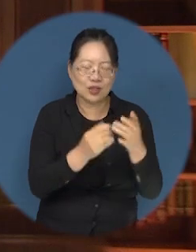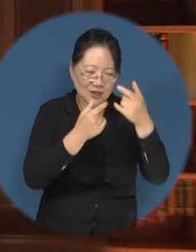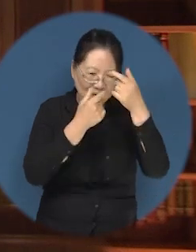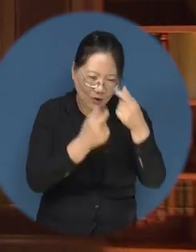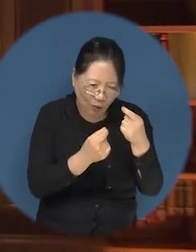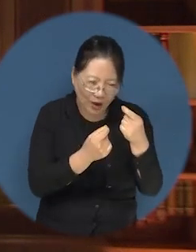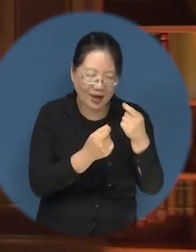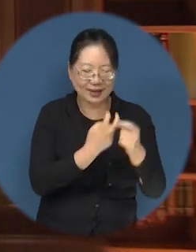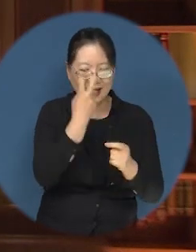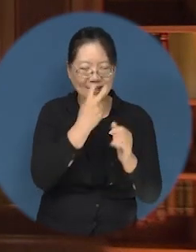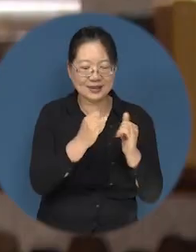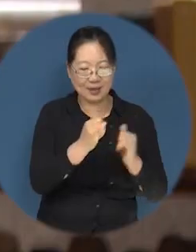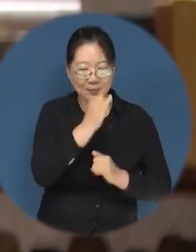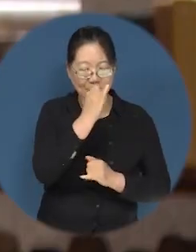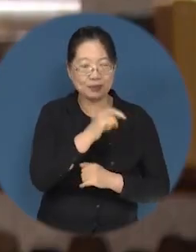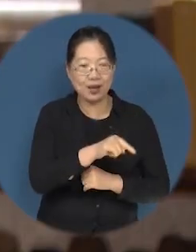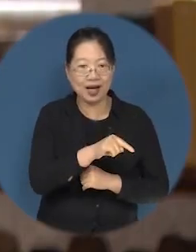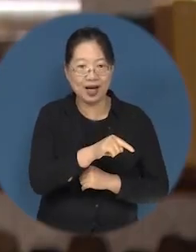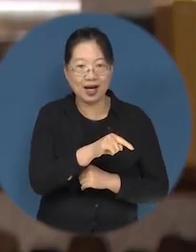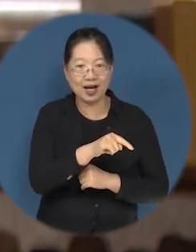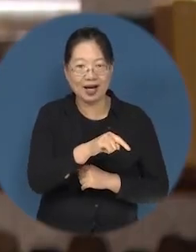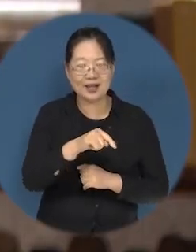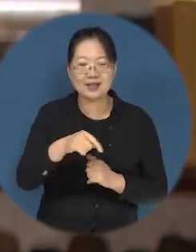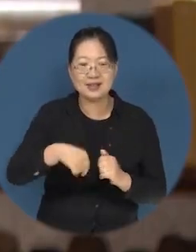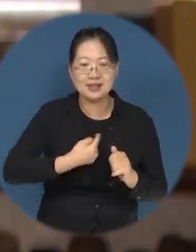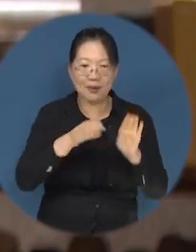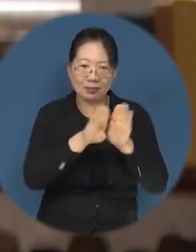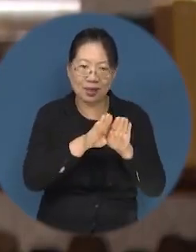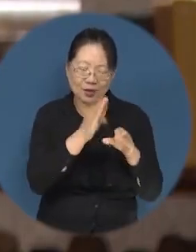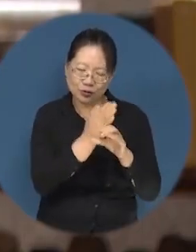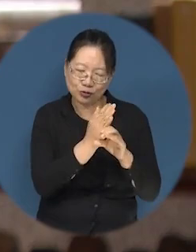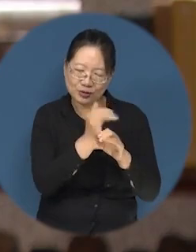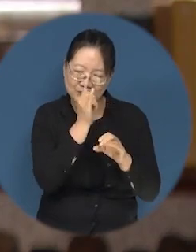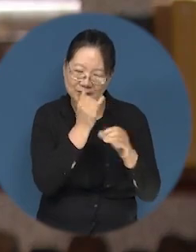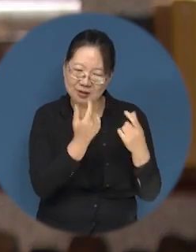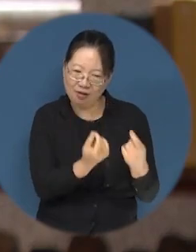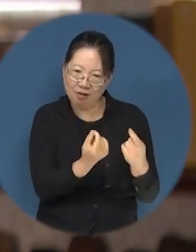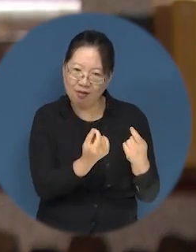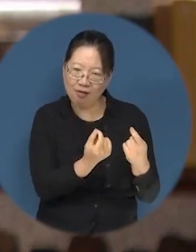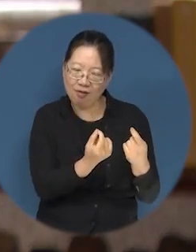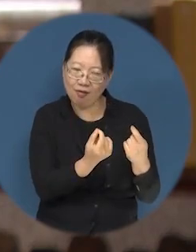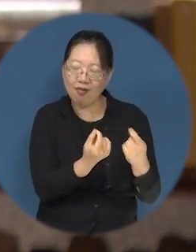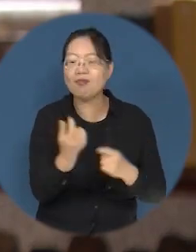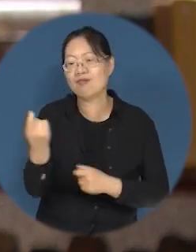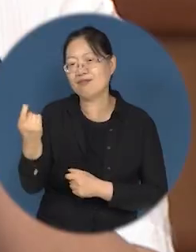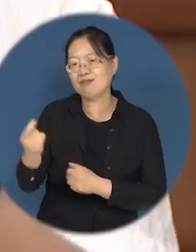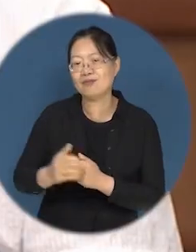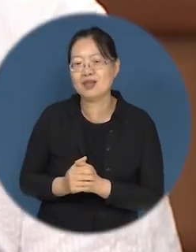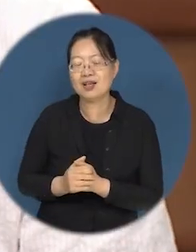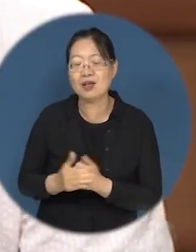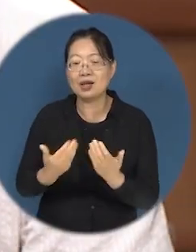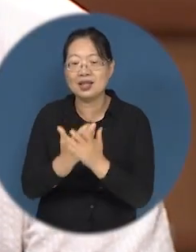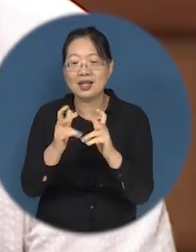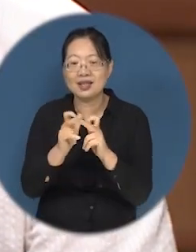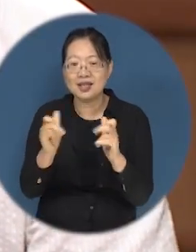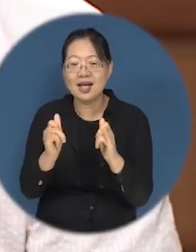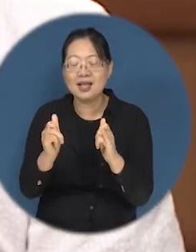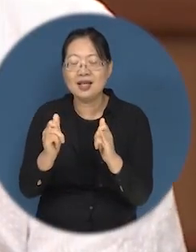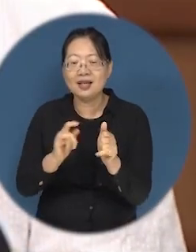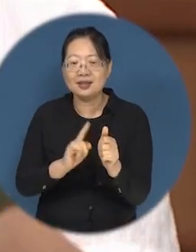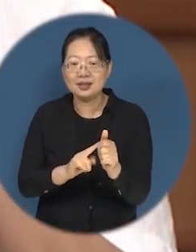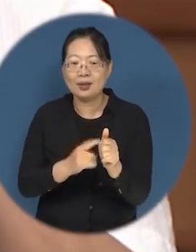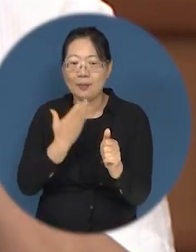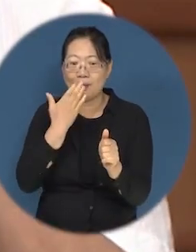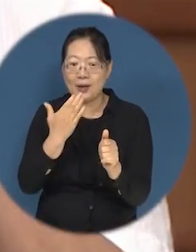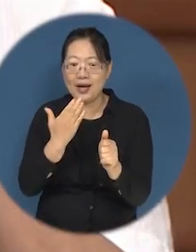그런 분들이 예. 자폐의 한 유형 중에 있을 것 같아서 예, 있습니다. 그렇군요. 그래서 이제 그런 분을 발달장애 분들이